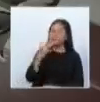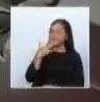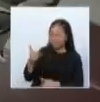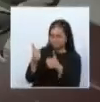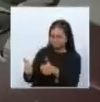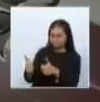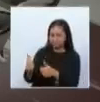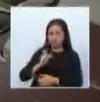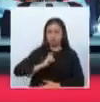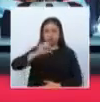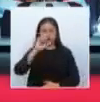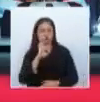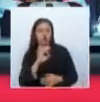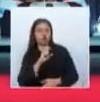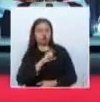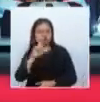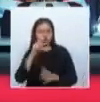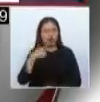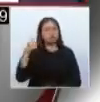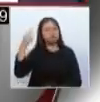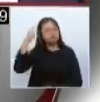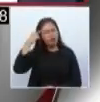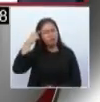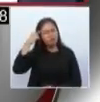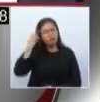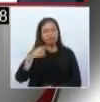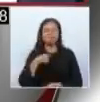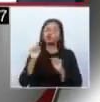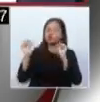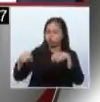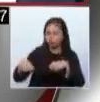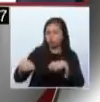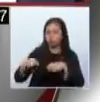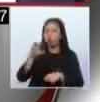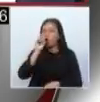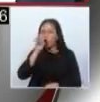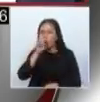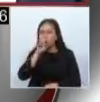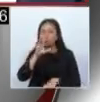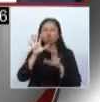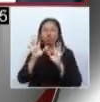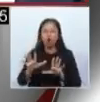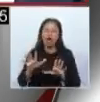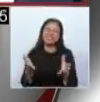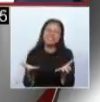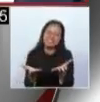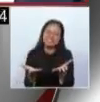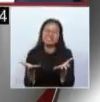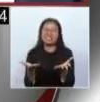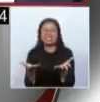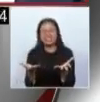tuh mungkin orang netizen bilang kalau nggak ada Pak Ganjar di tengah tuh mungkin Pak Anies digampar sama Pak Prabowo itu